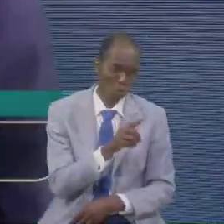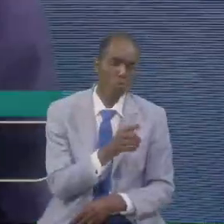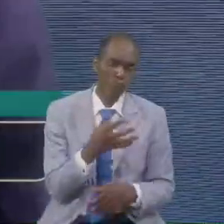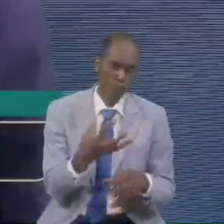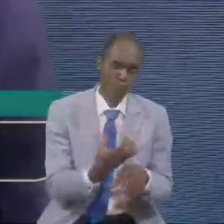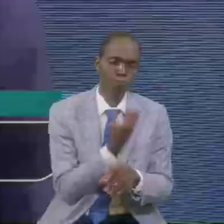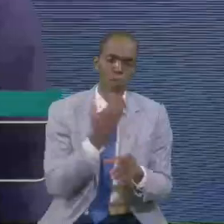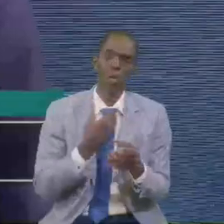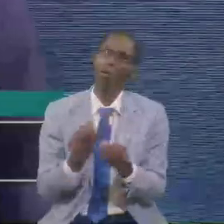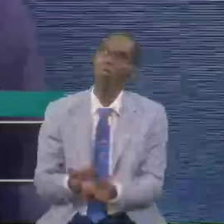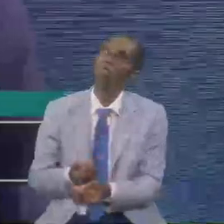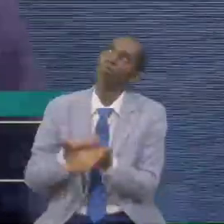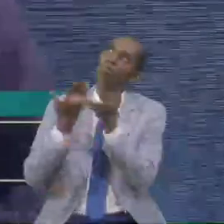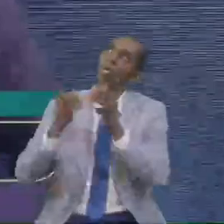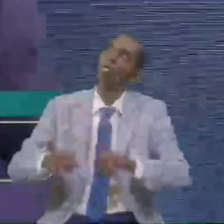et offre-le à moi.